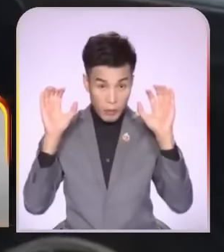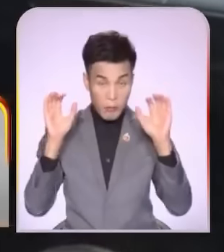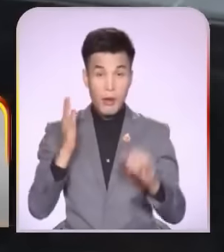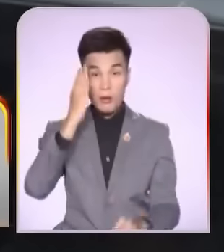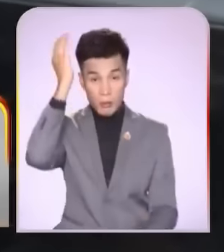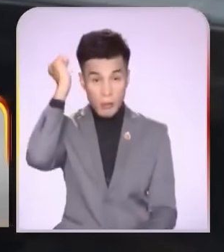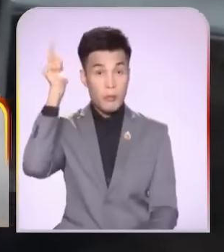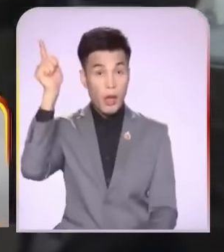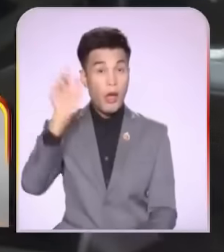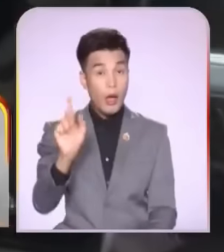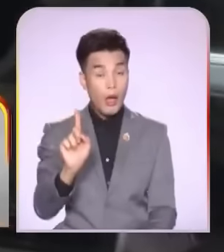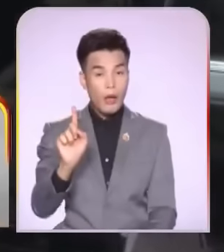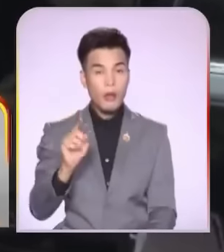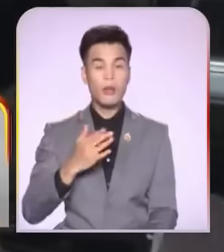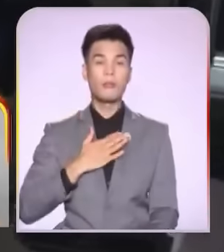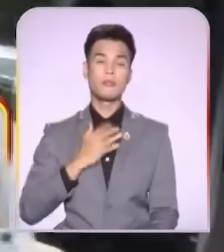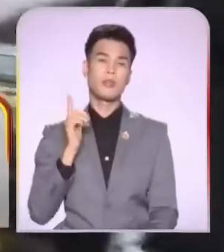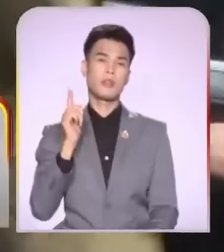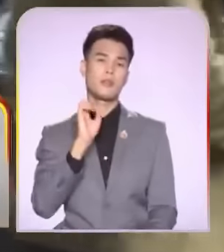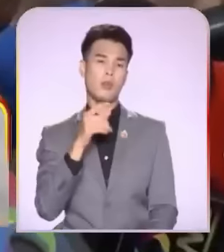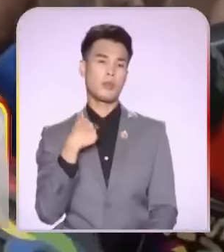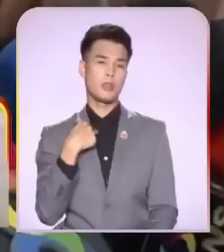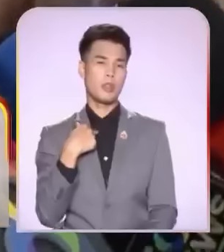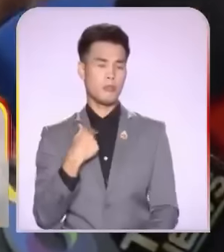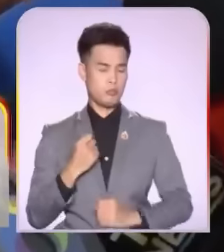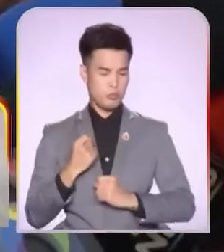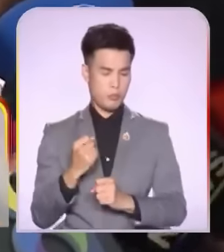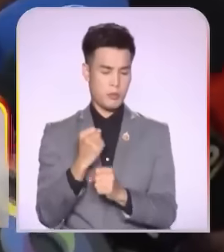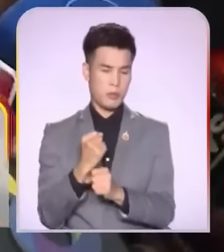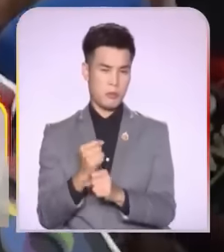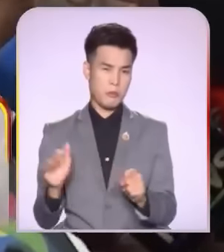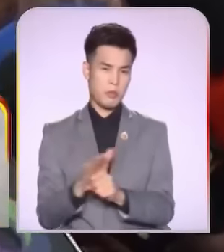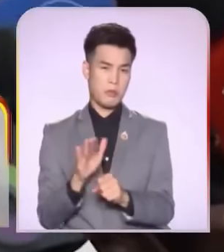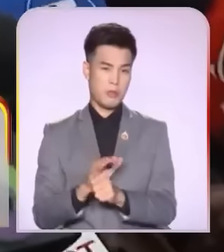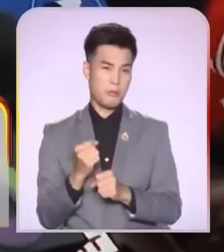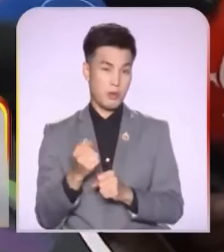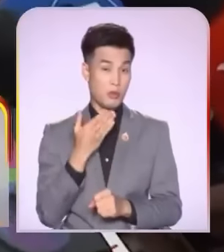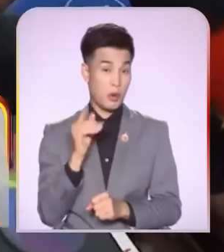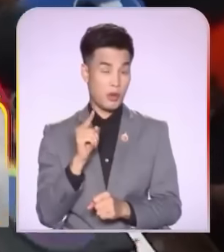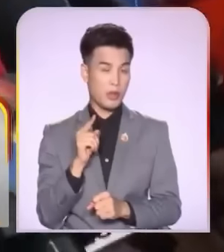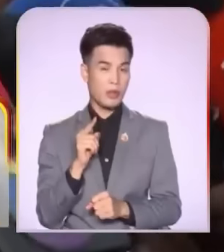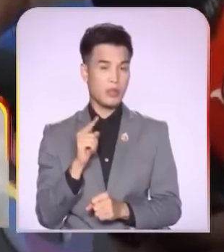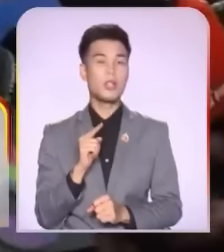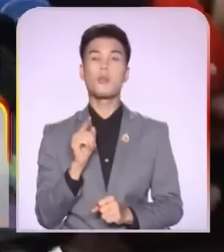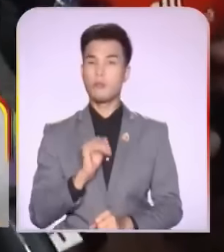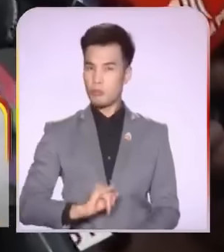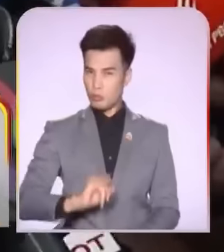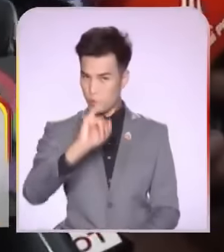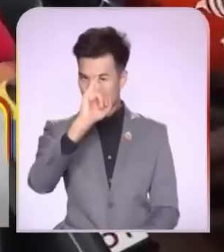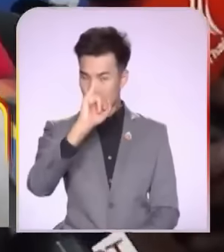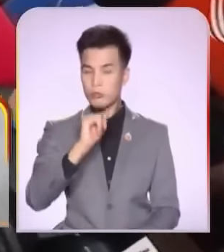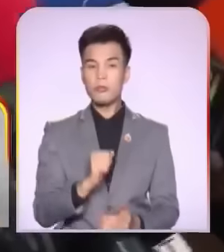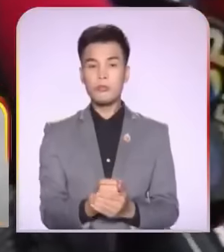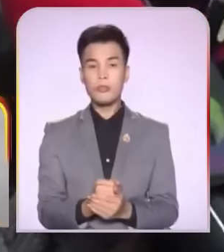สาวแพทองธารทางด้านนายทักษิณบอกว่าฝ่ายที่ทุ่มเทให้กับรัฐบาลมาตลอดน่าจะเป็นฝ่ายที่ถูกต้องส่วนก